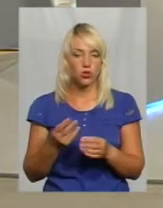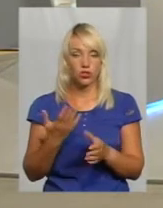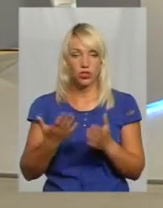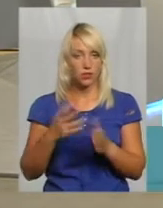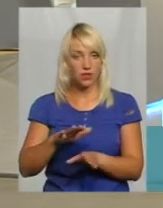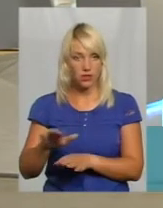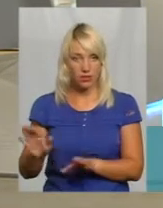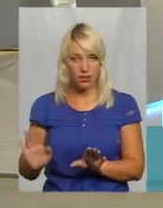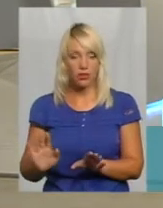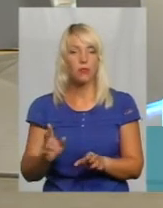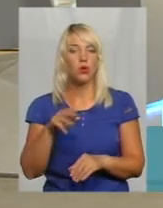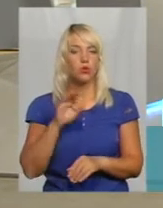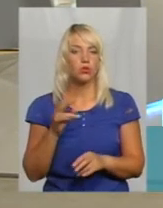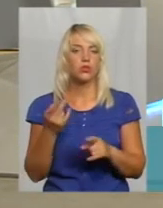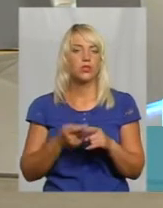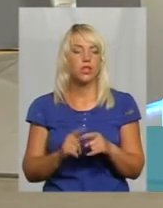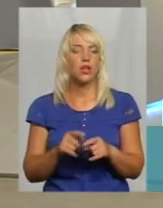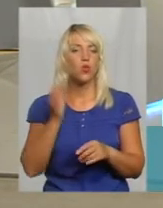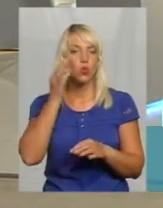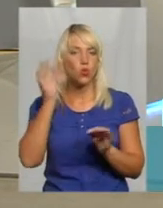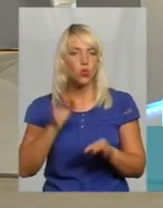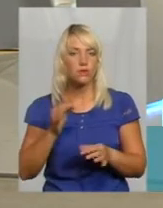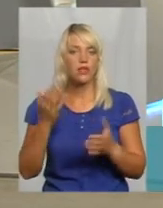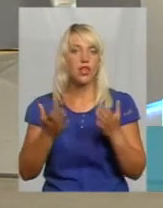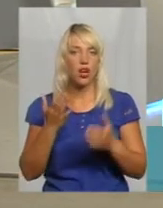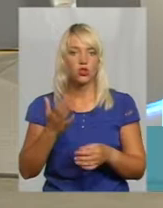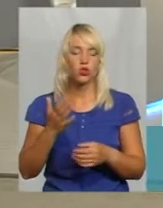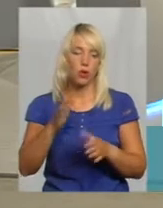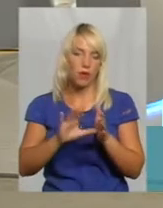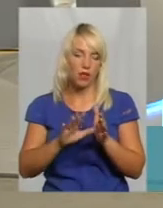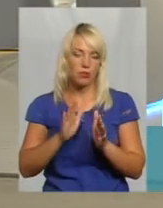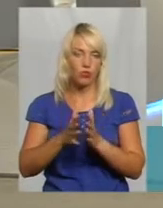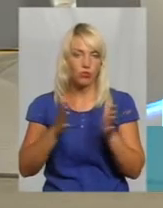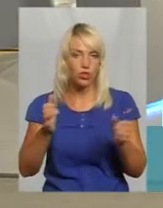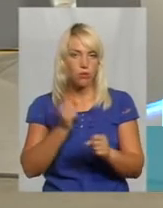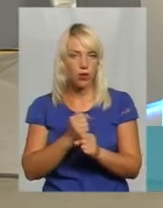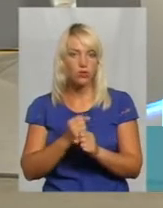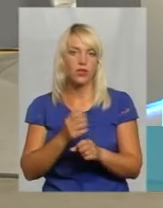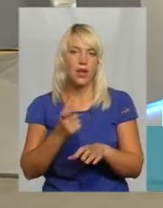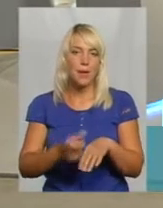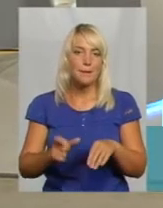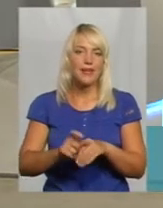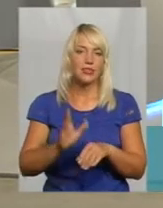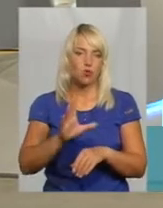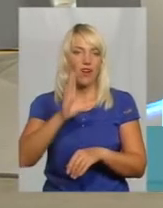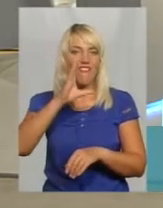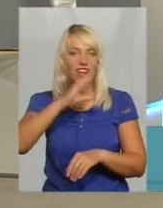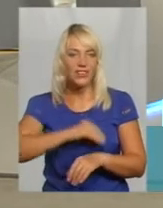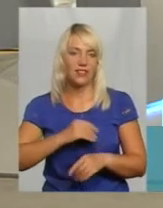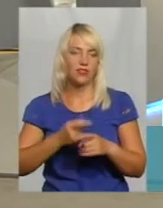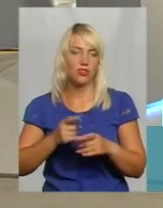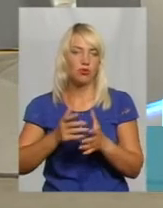все-таки досвід. Чим більше ця бригада буде працювати, тим більш ефективнішою, тим більш